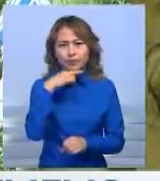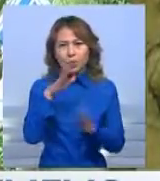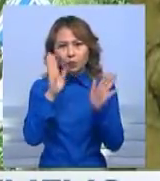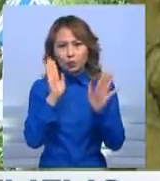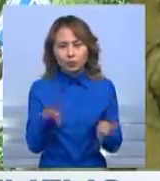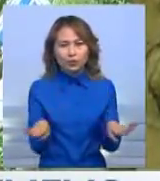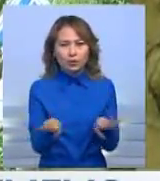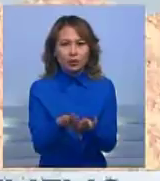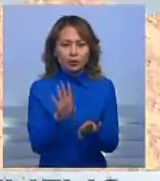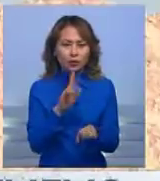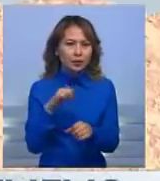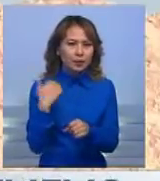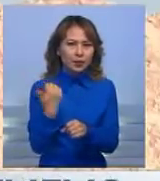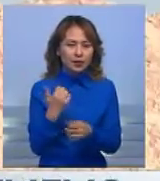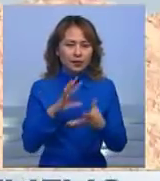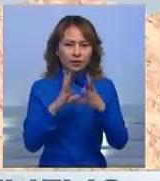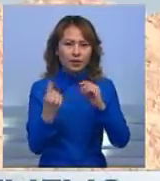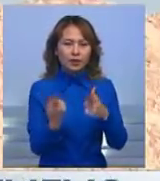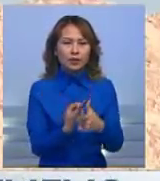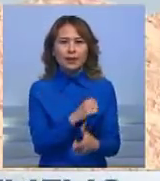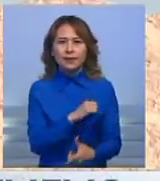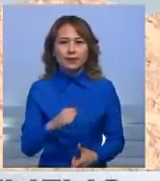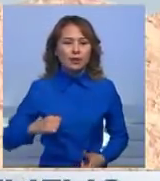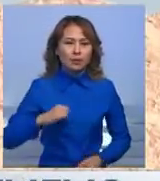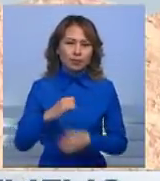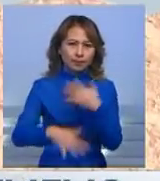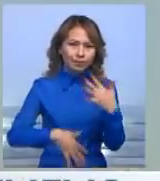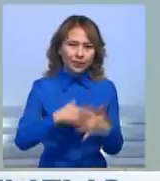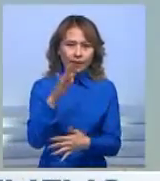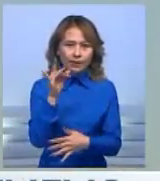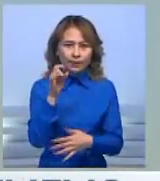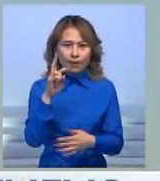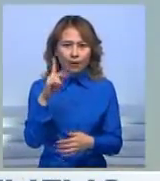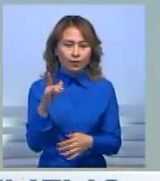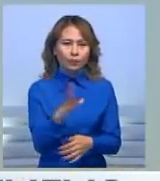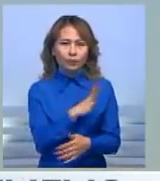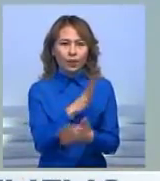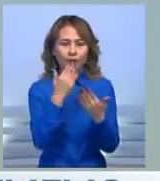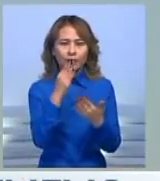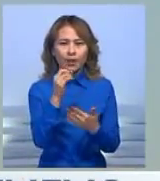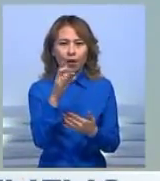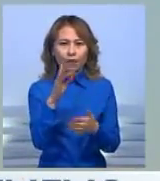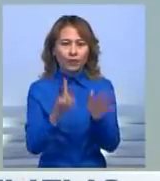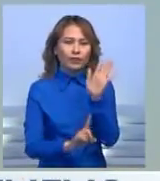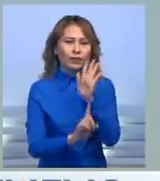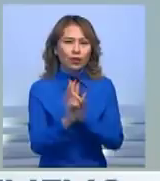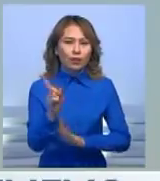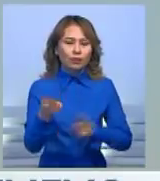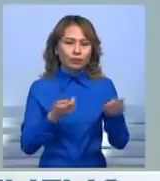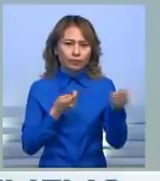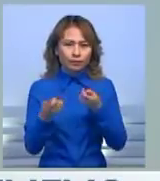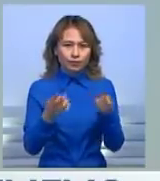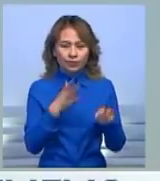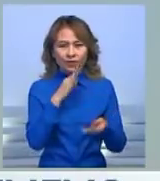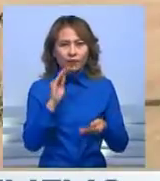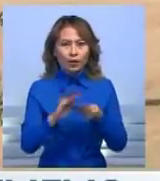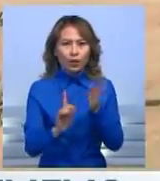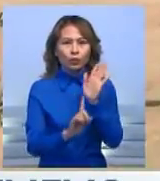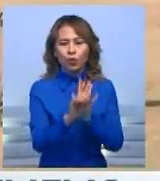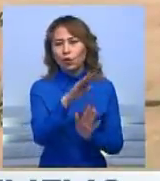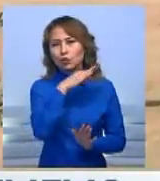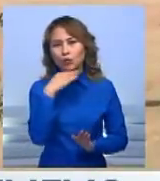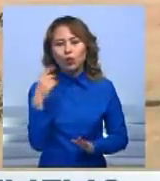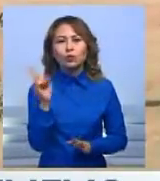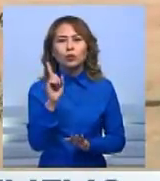оларды басты нысанға алады. Соңғы қақтығыста Израиль қатыгездік танытып отыр. Олар Тель-Авивте жаңа әскери операцияны бастағылары келмесе де,